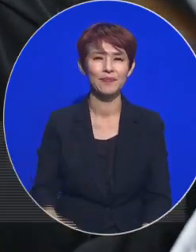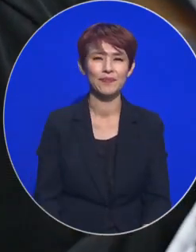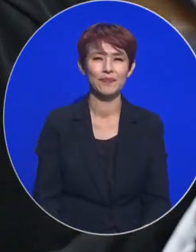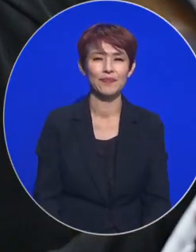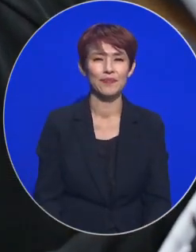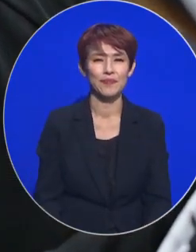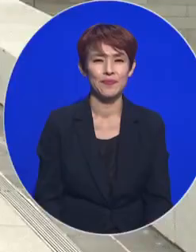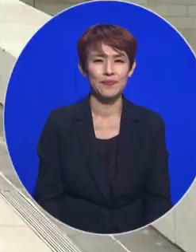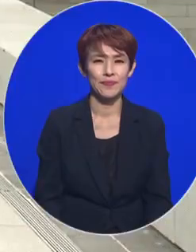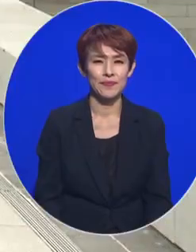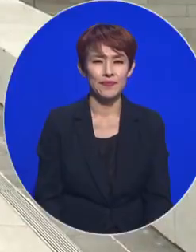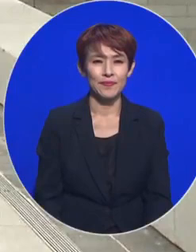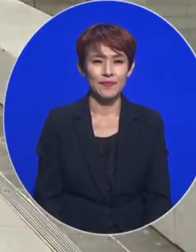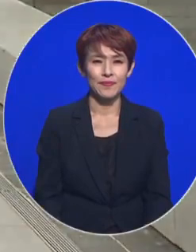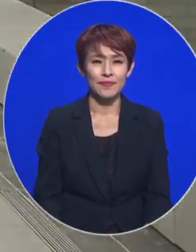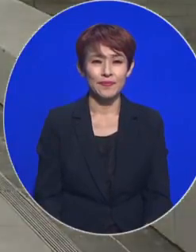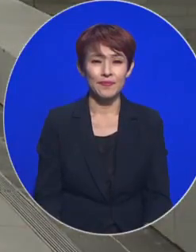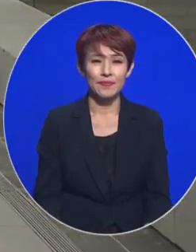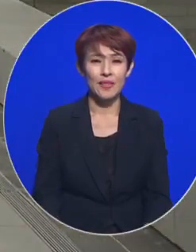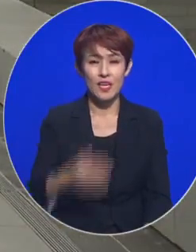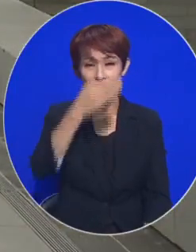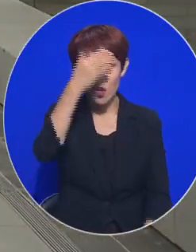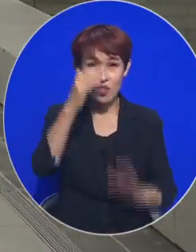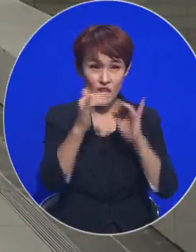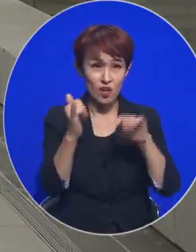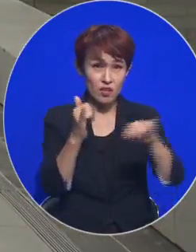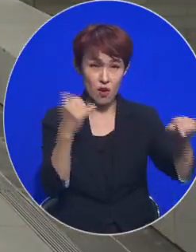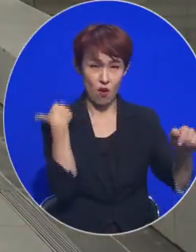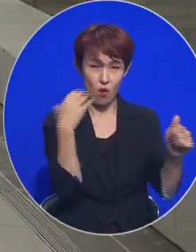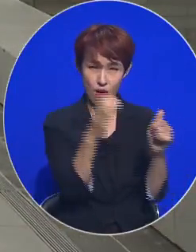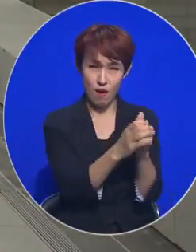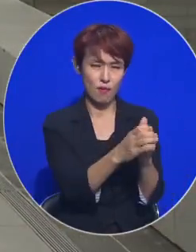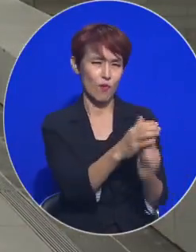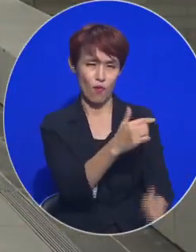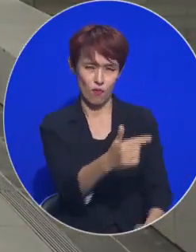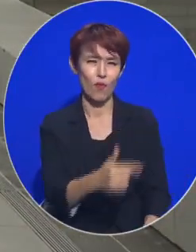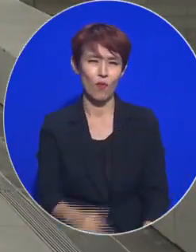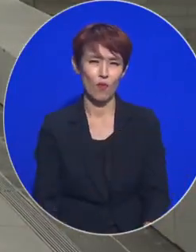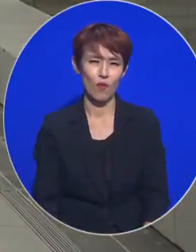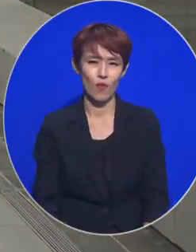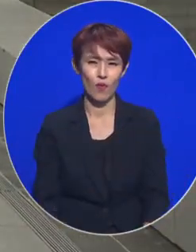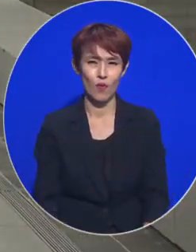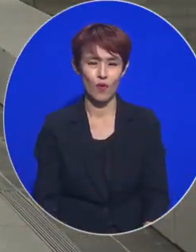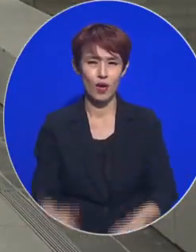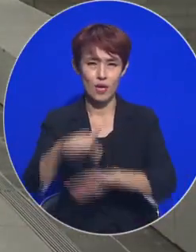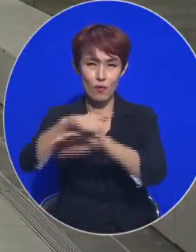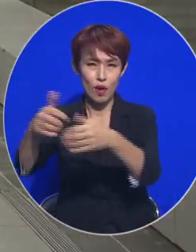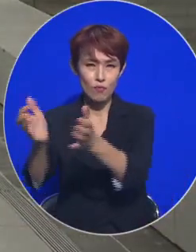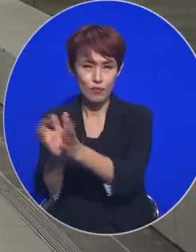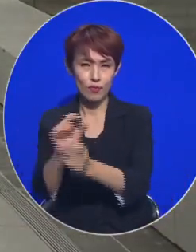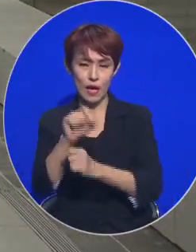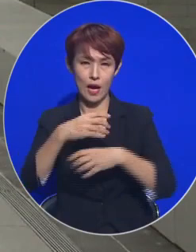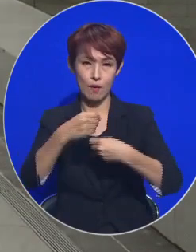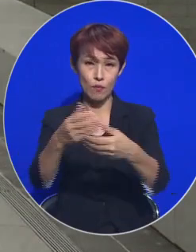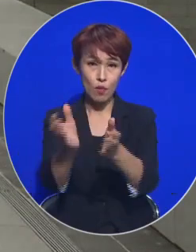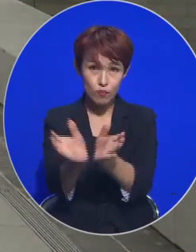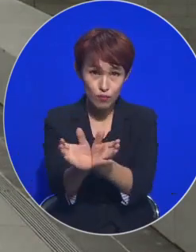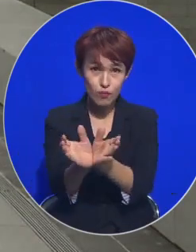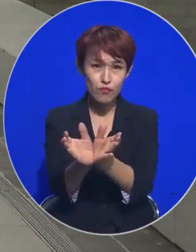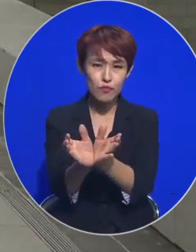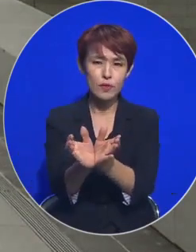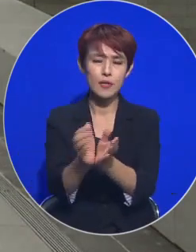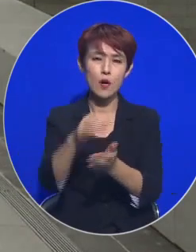했습니다. 이처럼 청년 세대의 역할은 더욱 커질 전망입니다. 기획재정부와 행정안전부 등 정부